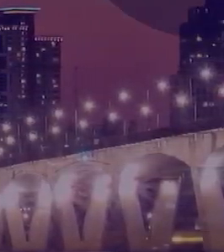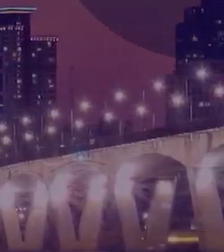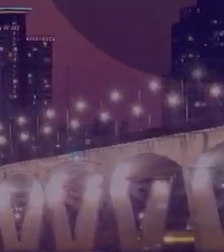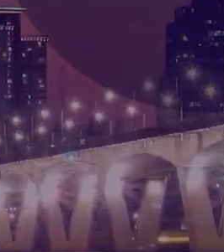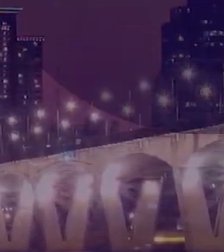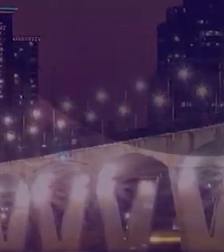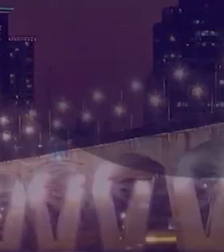밝혔습니다